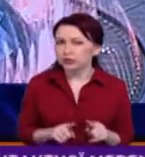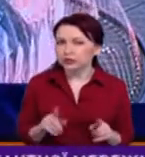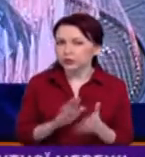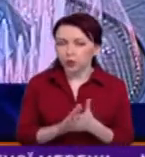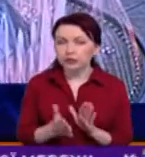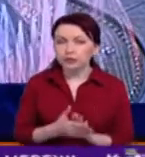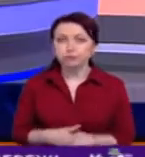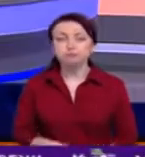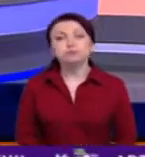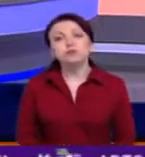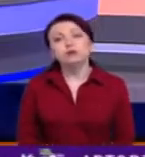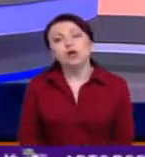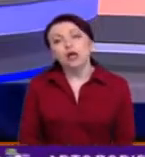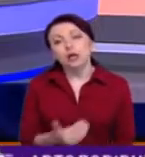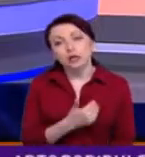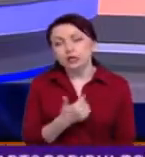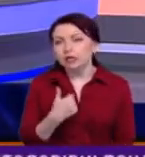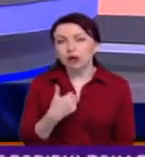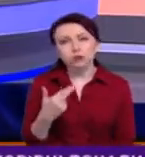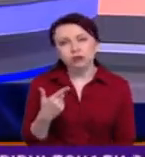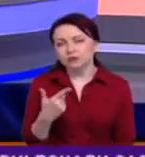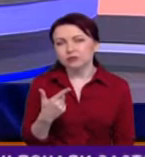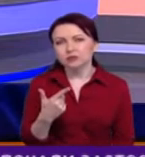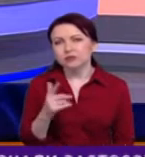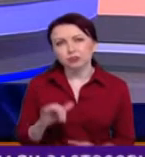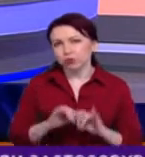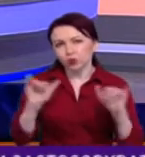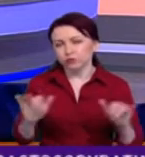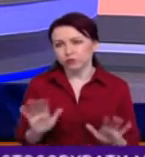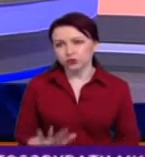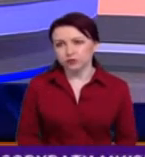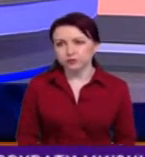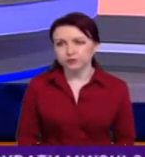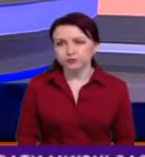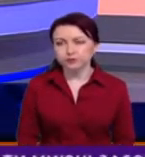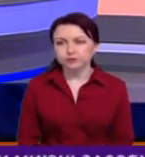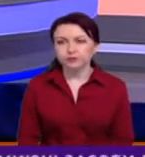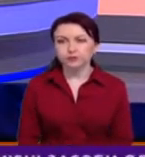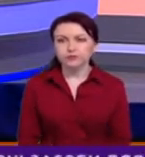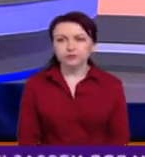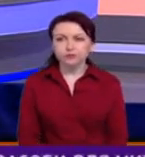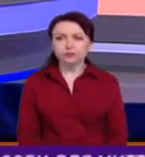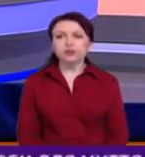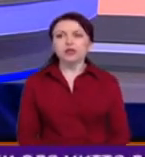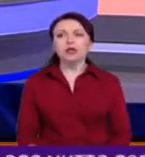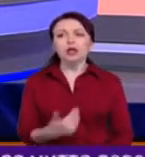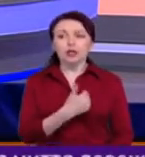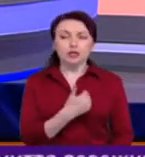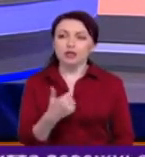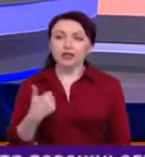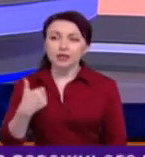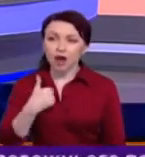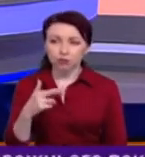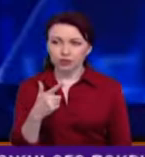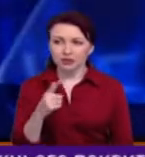Ну, я би, знаєте, не переоцінював. Луценко, який говорив, що там в посольстві на своїх чужих ділили. Дивіться, я би не